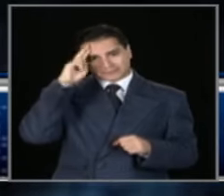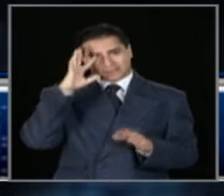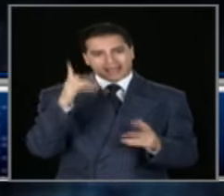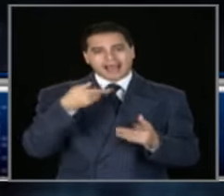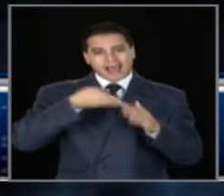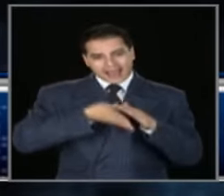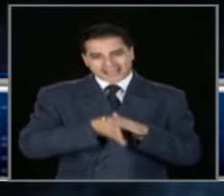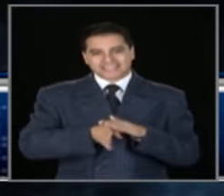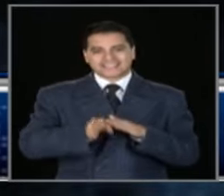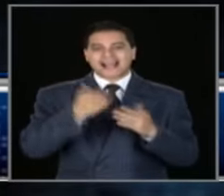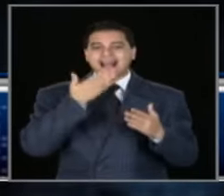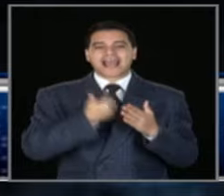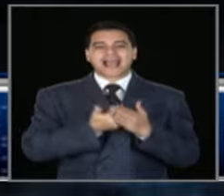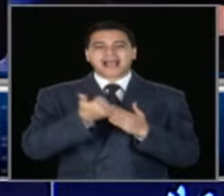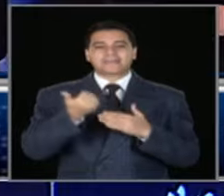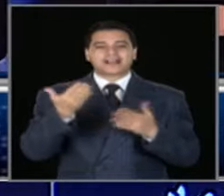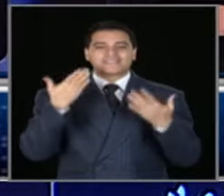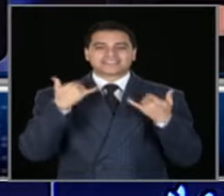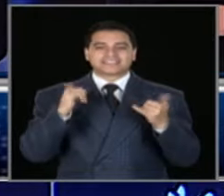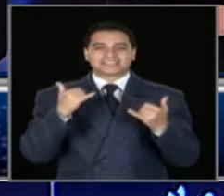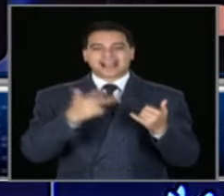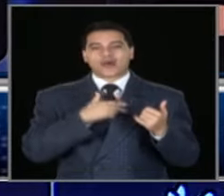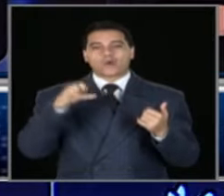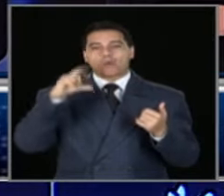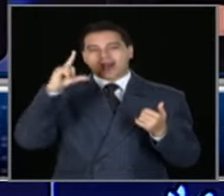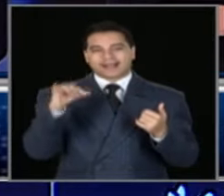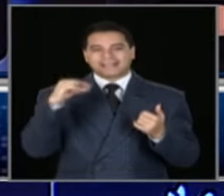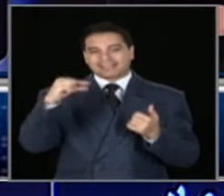انزل يا جميل في الساحة، وليد توفيق. صح.